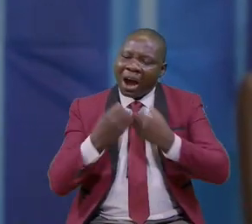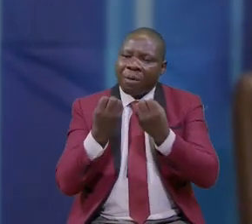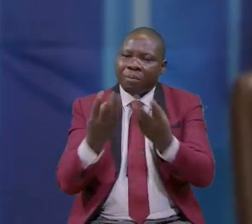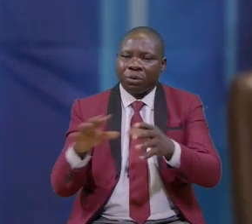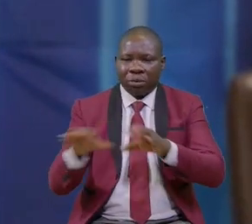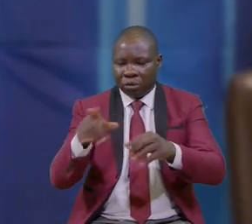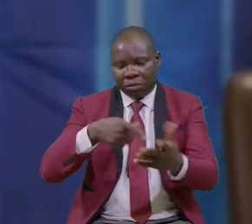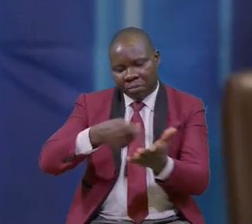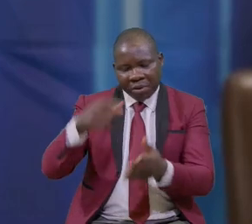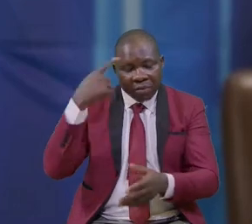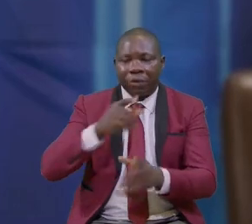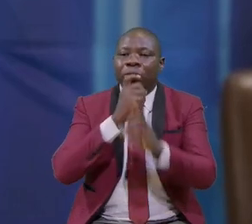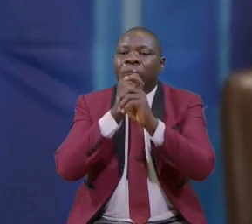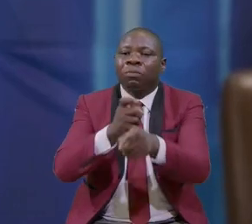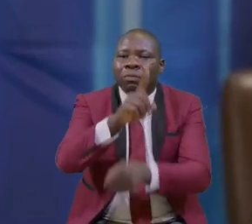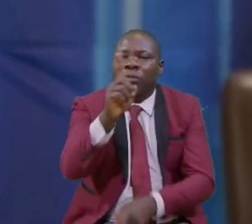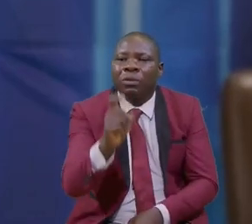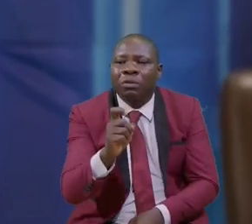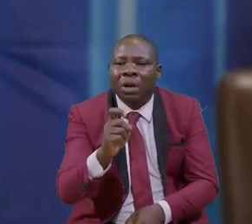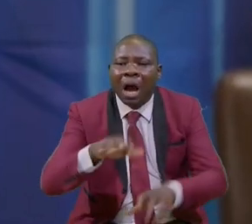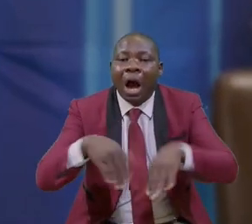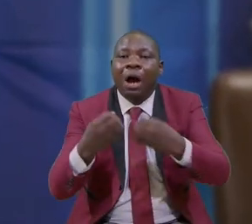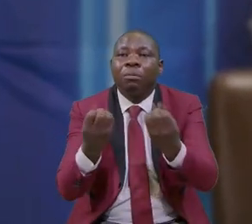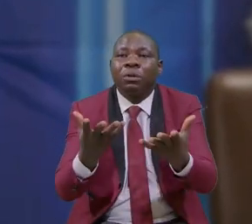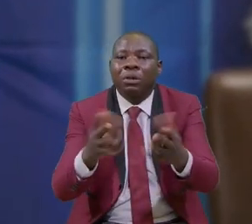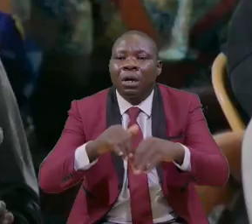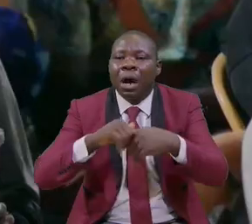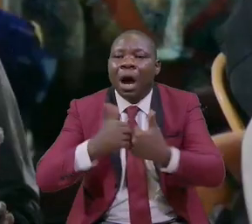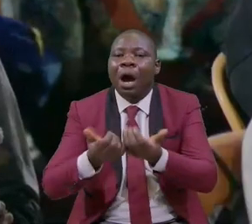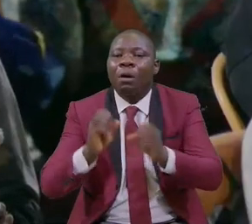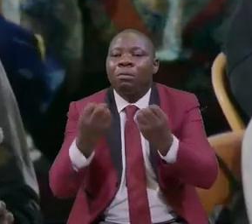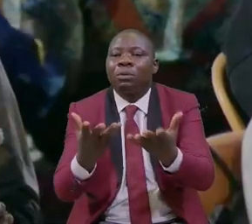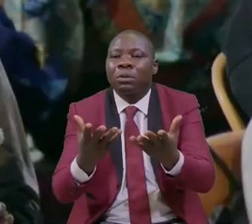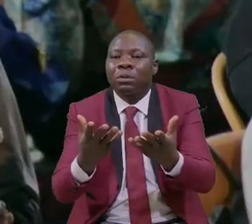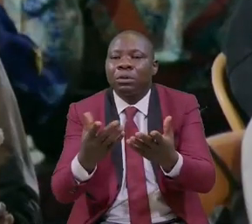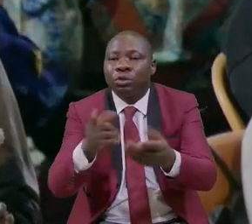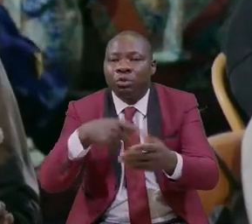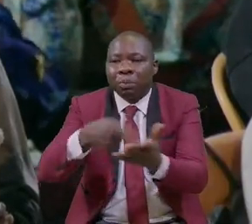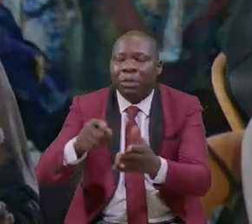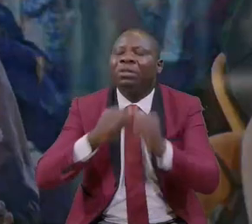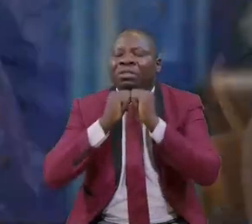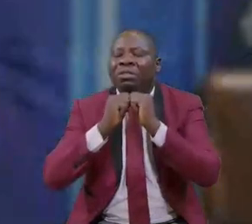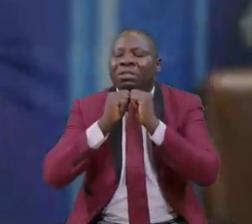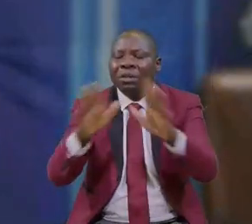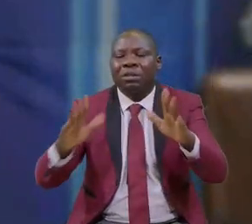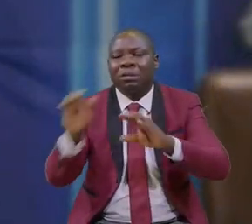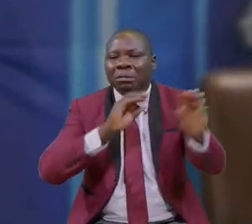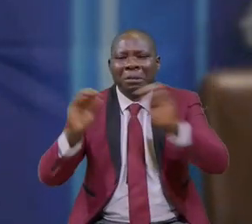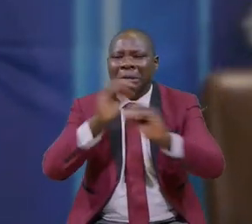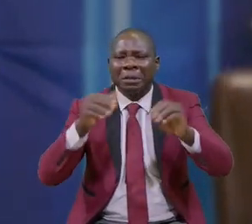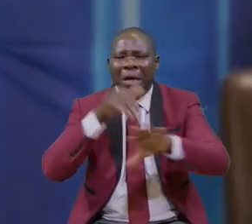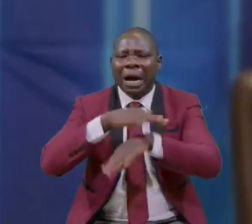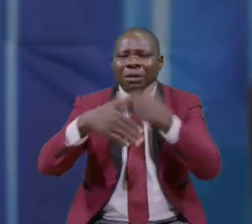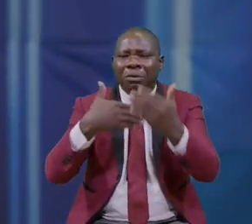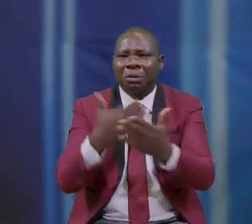un don? Dites-moi, non? Combien tu payes pour avoir un don, un cadeau? Rien du tout.